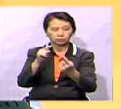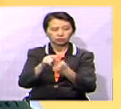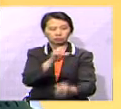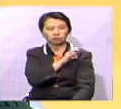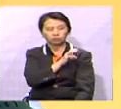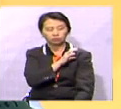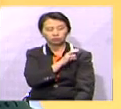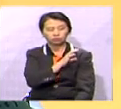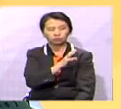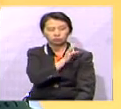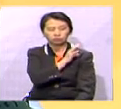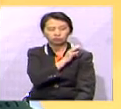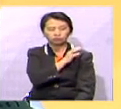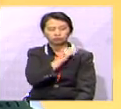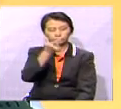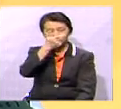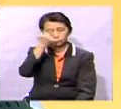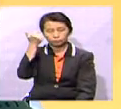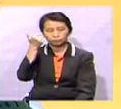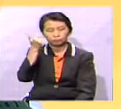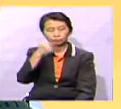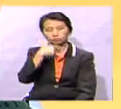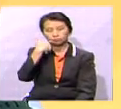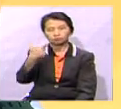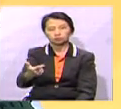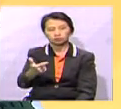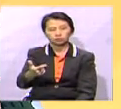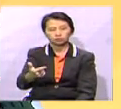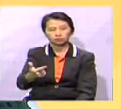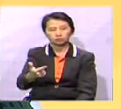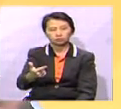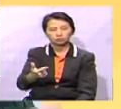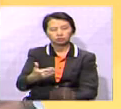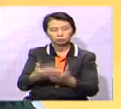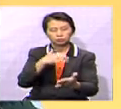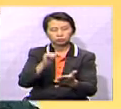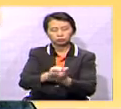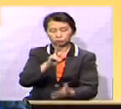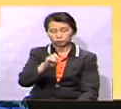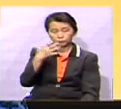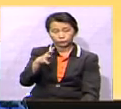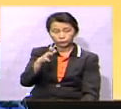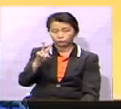Ella kerana selama before this